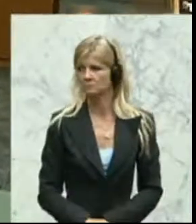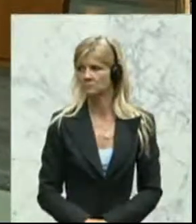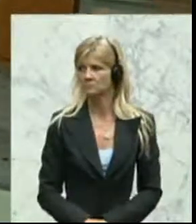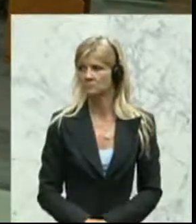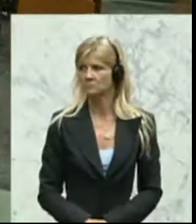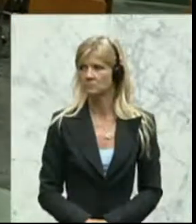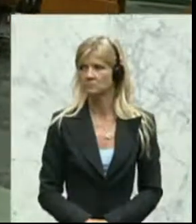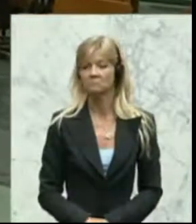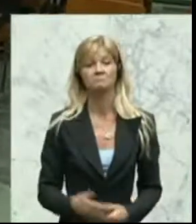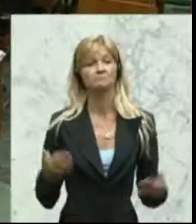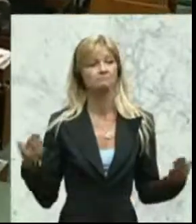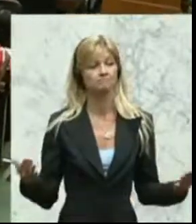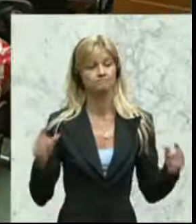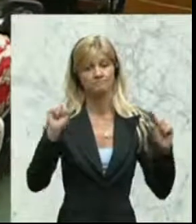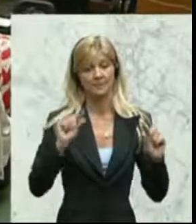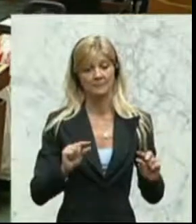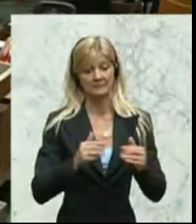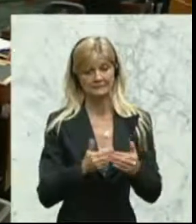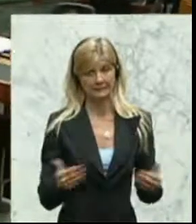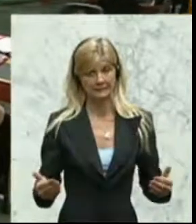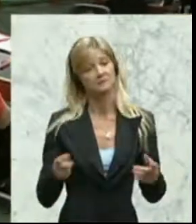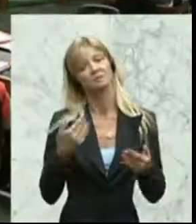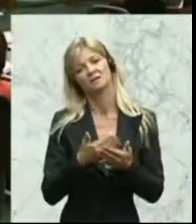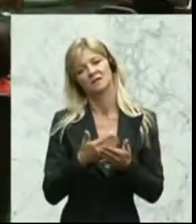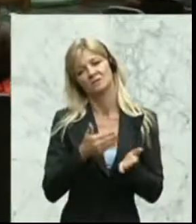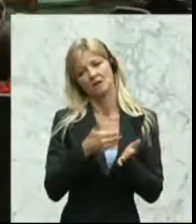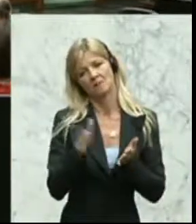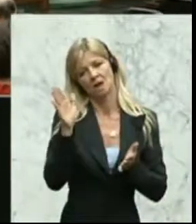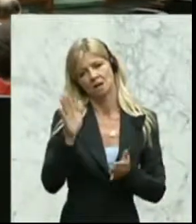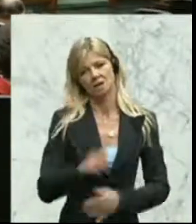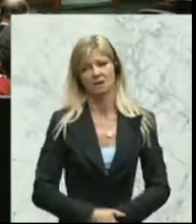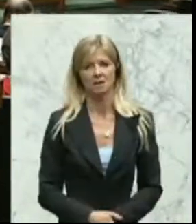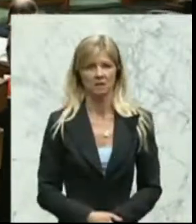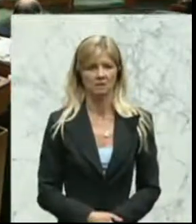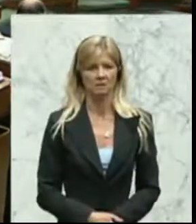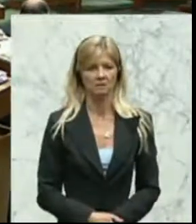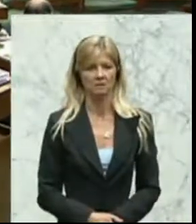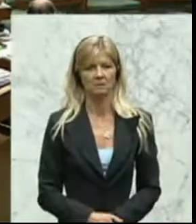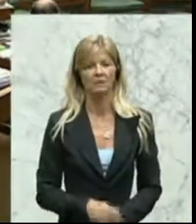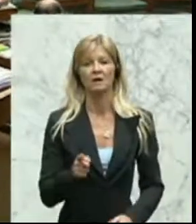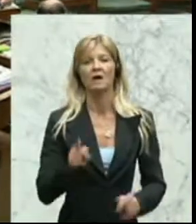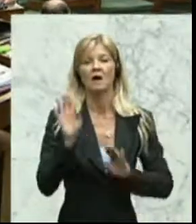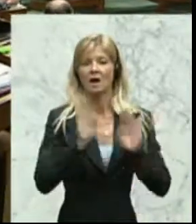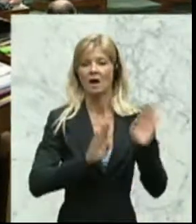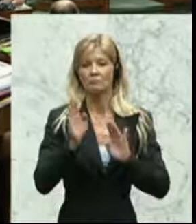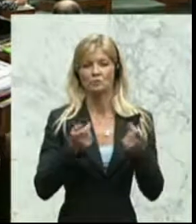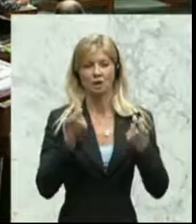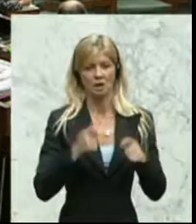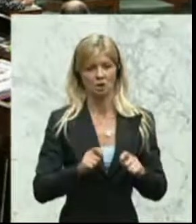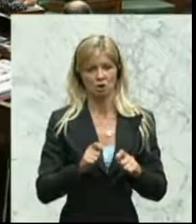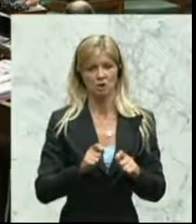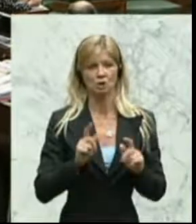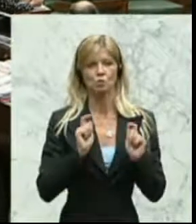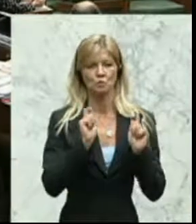Das ist die Minderheit. Dieser Antrag ist abgelehnt. Abstimmung über den Entschließungsantrag der Abgeordneten